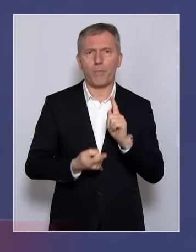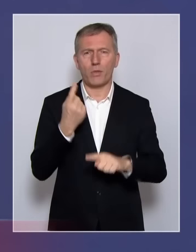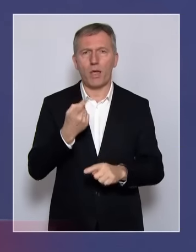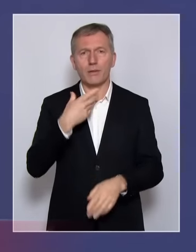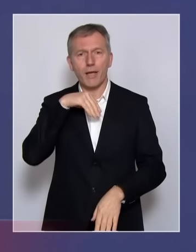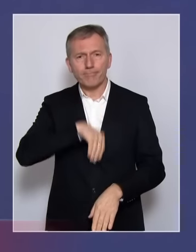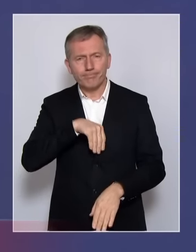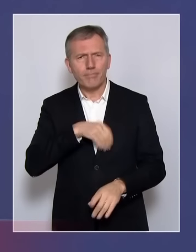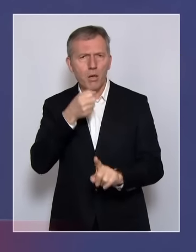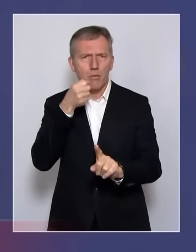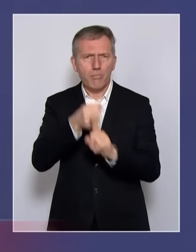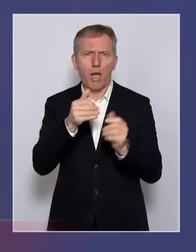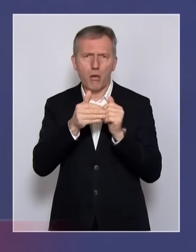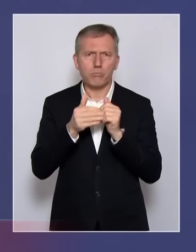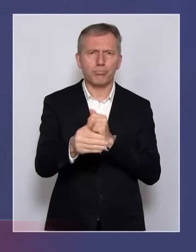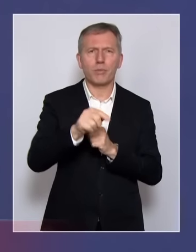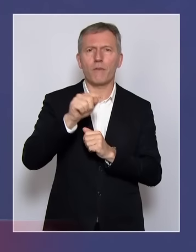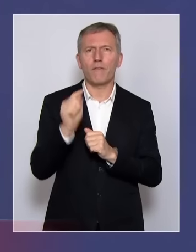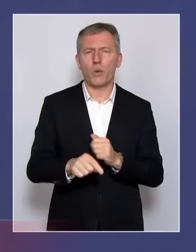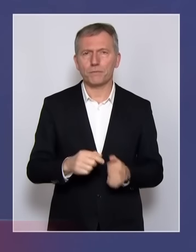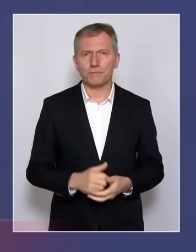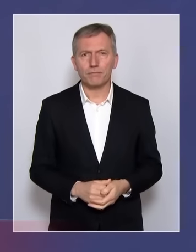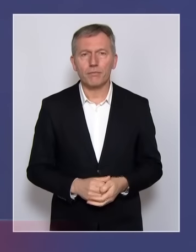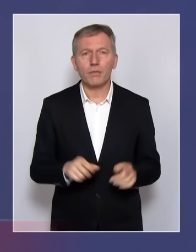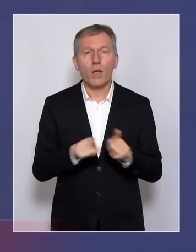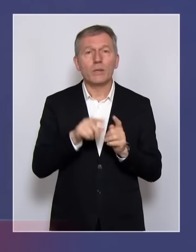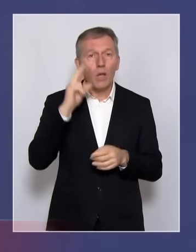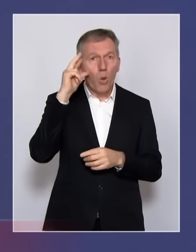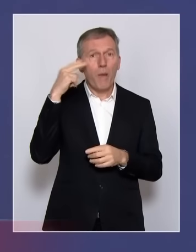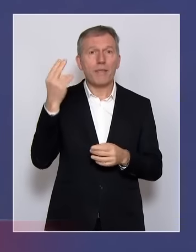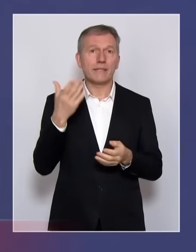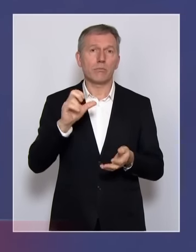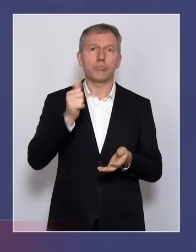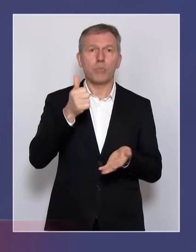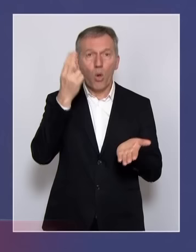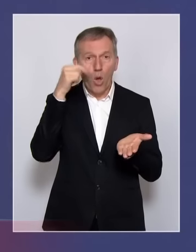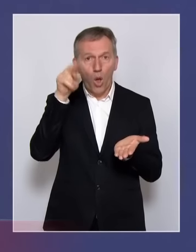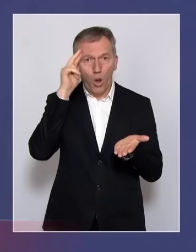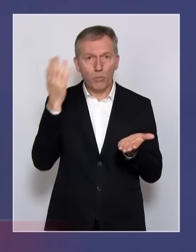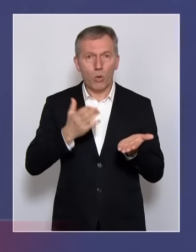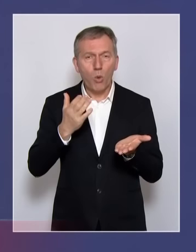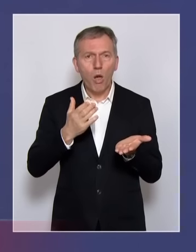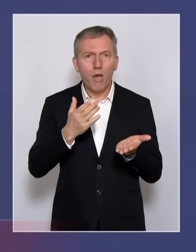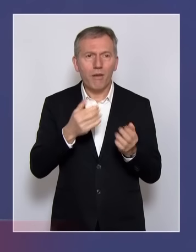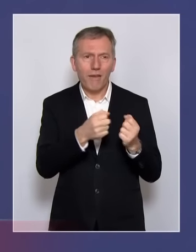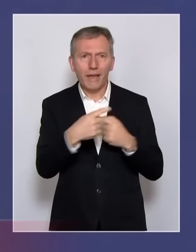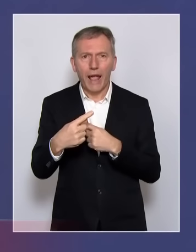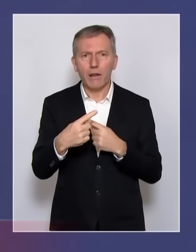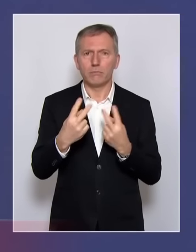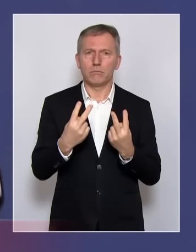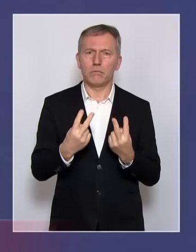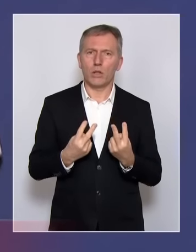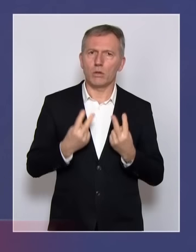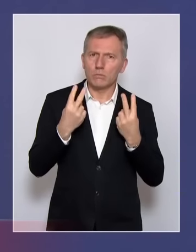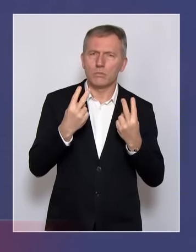là au coeur de cette bataille que nous devons conduire et puis notre humanisme européen est évidemment aussi un humanisme de dignité de justice